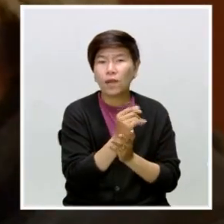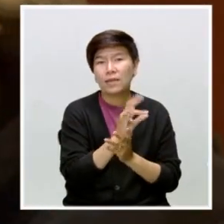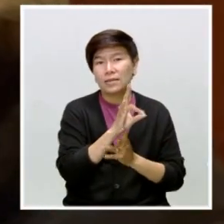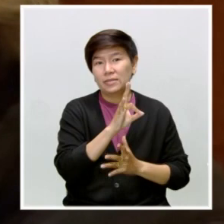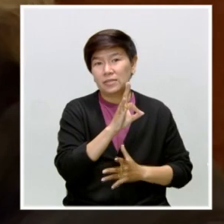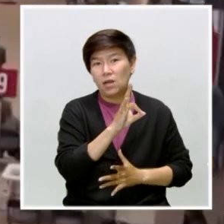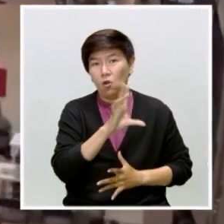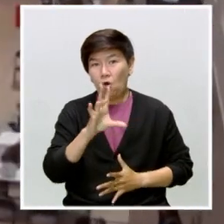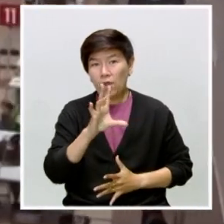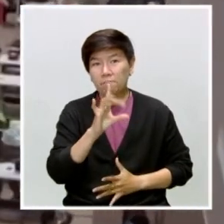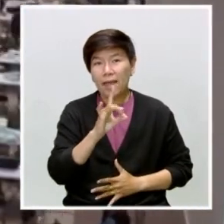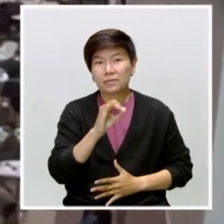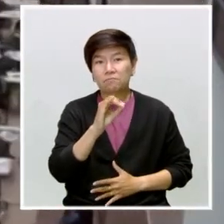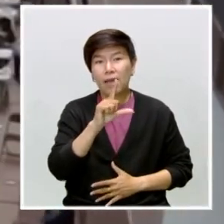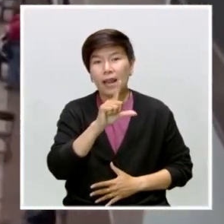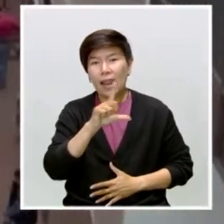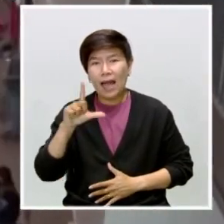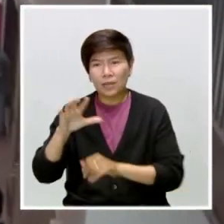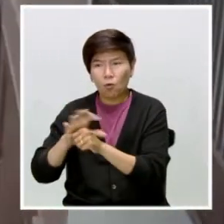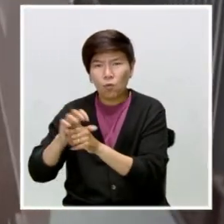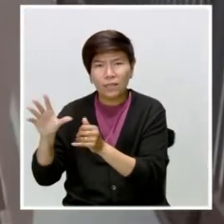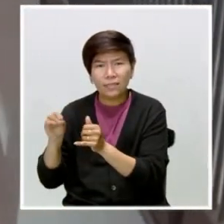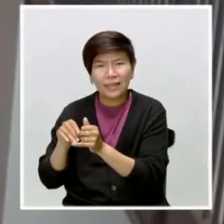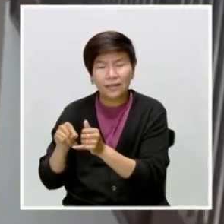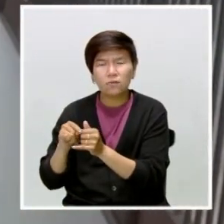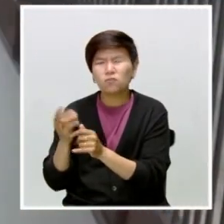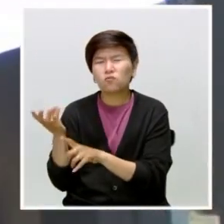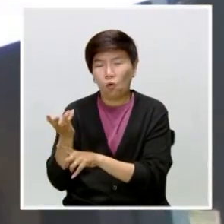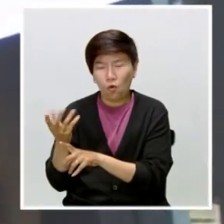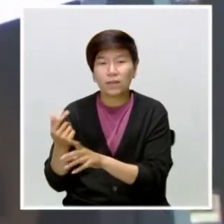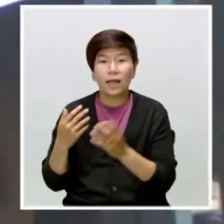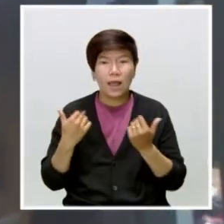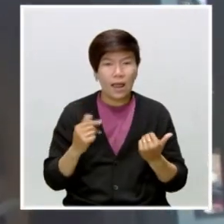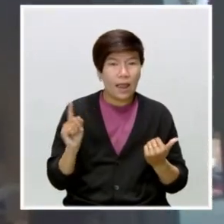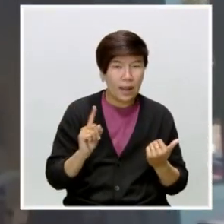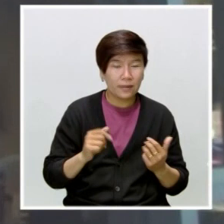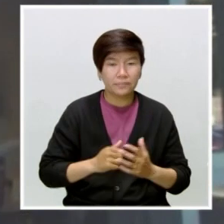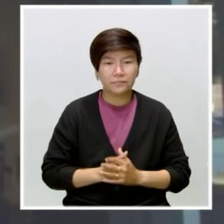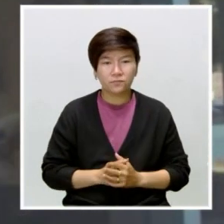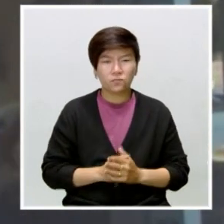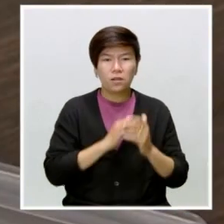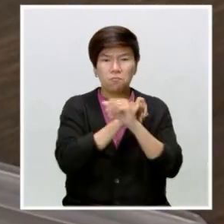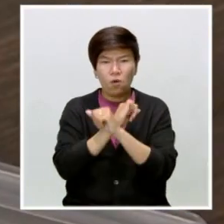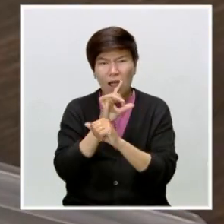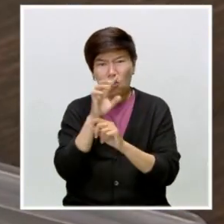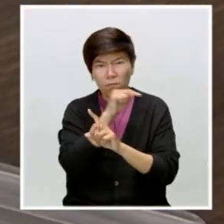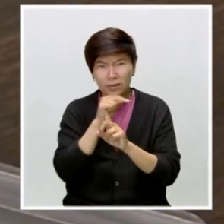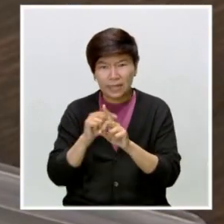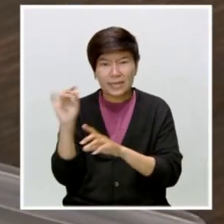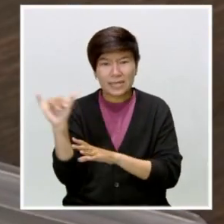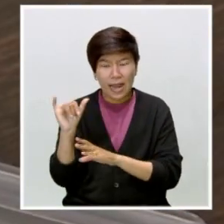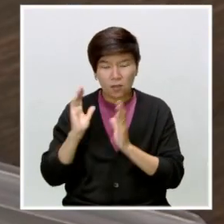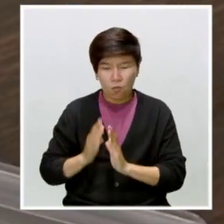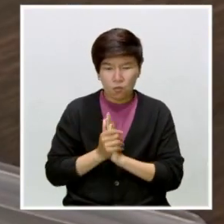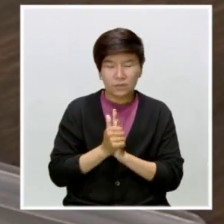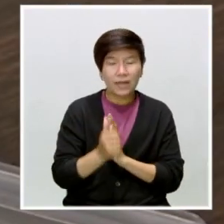ล้านโดสเนี่ยก็ถือว่ายังเป็นตัวเลขที่น้อยอยู่นะคะและถึงแม้จะมีข้อจำกัดต่างๆหรือว่าไม่สามารถป้องกันได้ 100% แต่ผู้เชี่ยวช